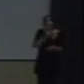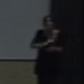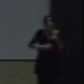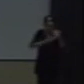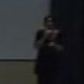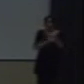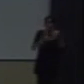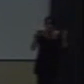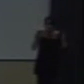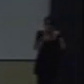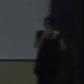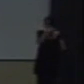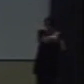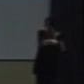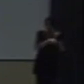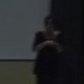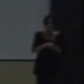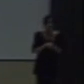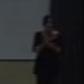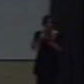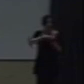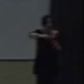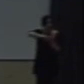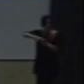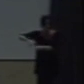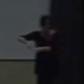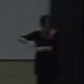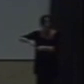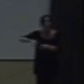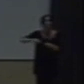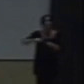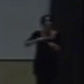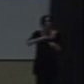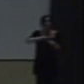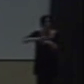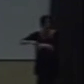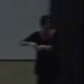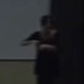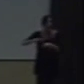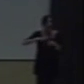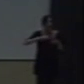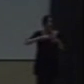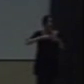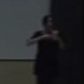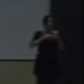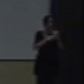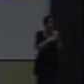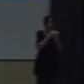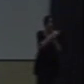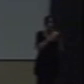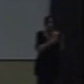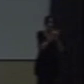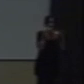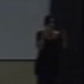I deixant al marge la quantitat, tenint en compte que en l'ADN del periodisme sempre hi ha la